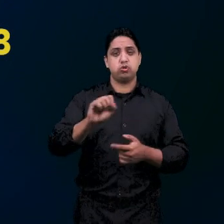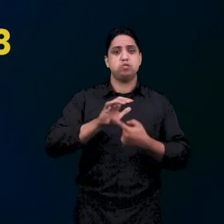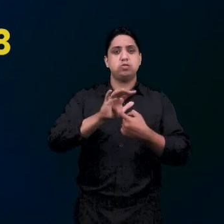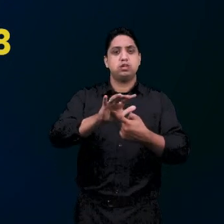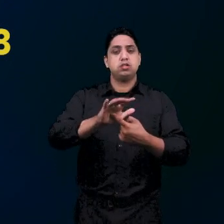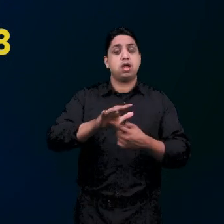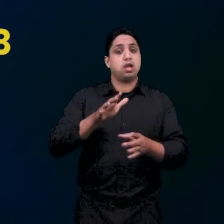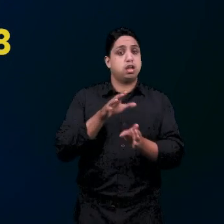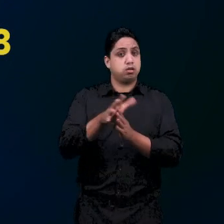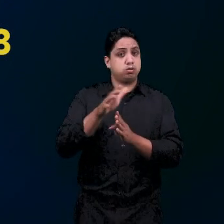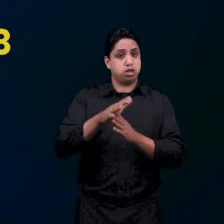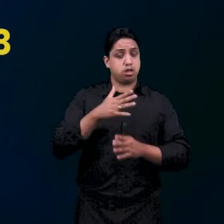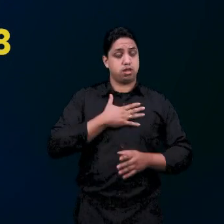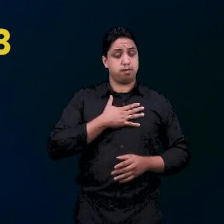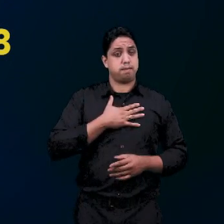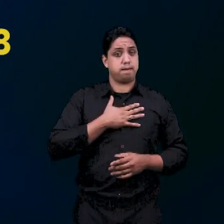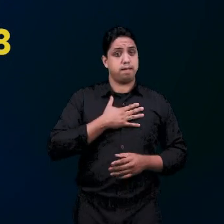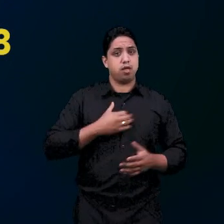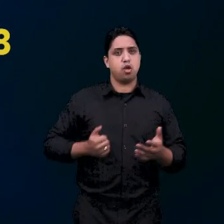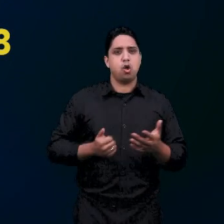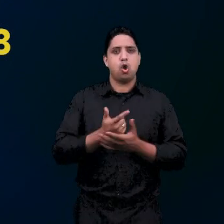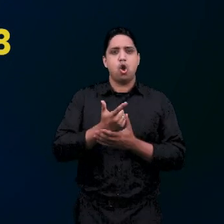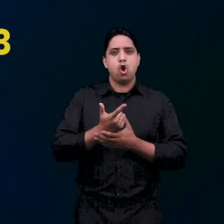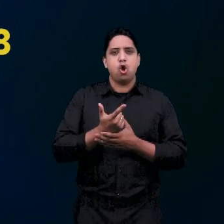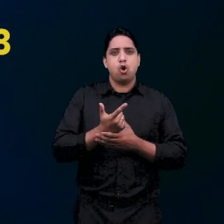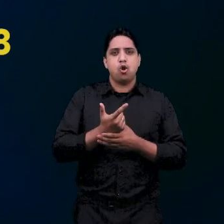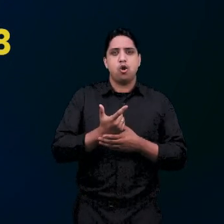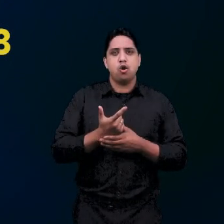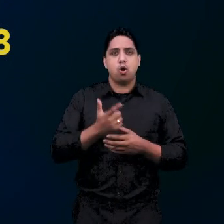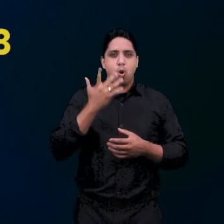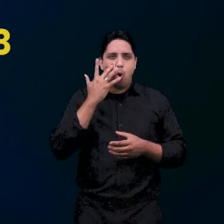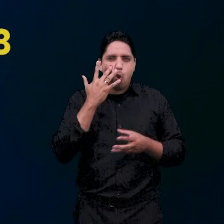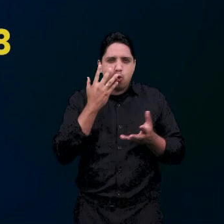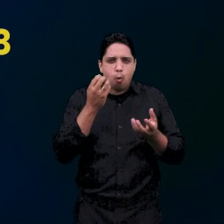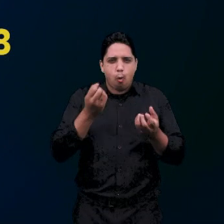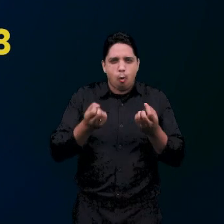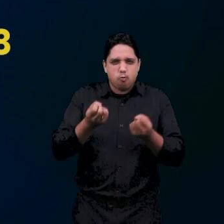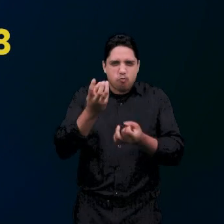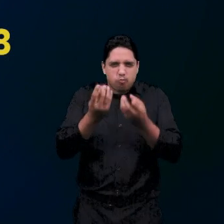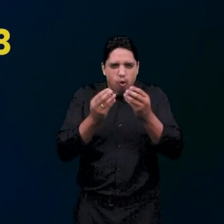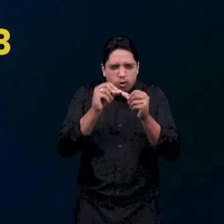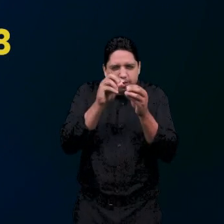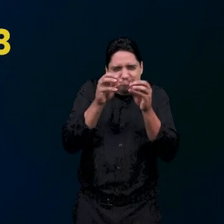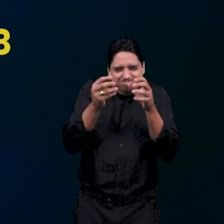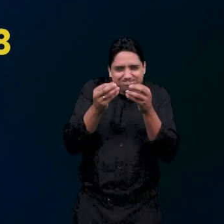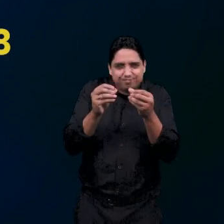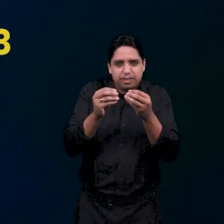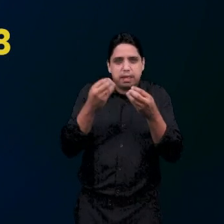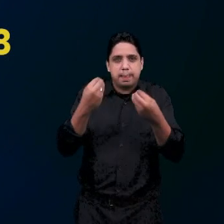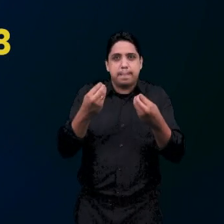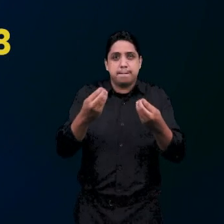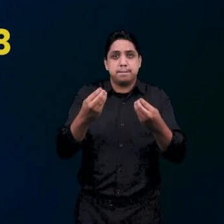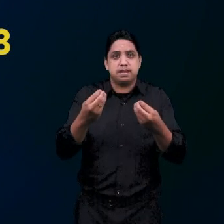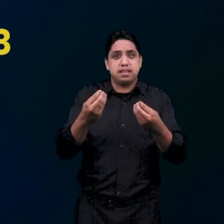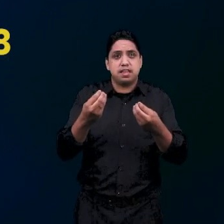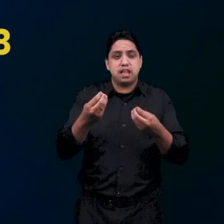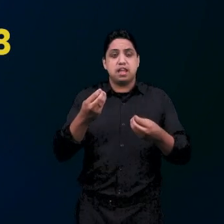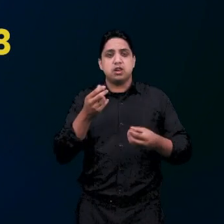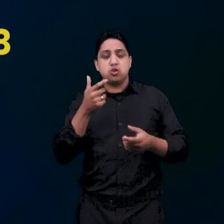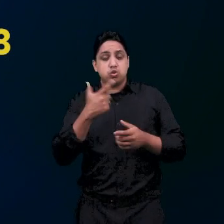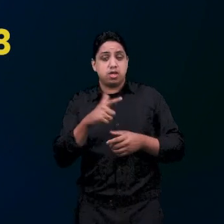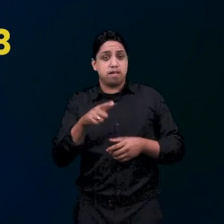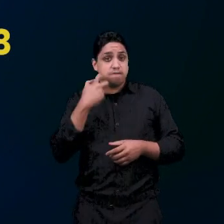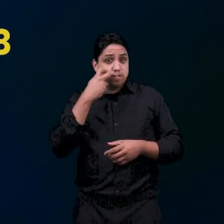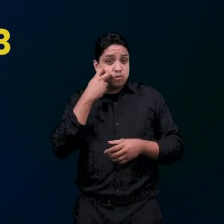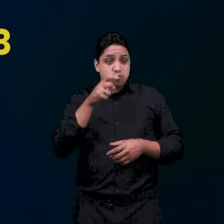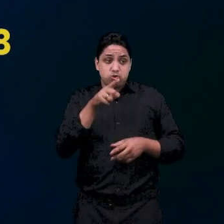l'or éprouvé dans le feu, afin que tu sois riche, des habits blancs pour que tu t'habilles et l'honte de ta